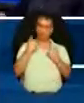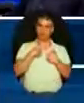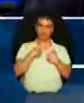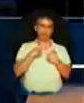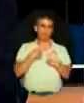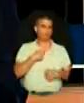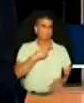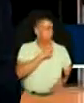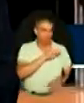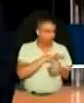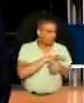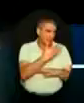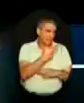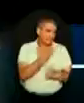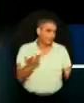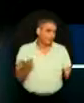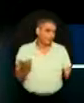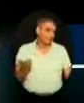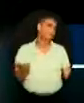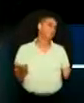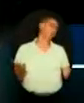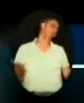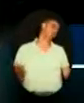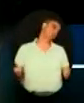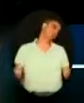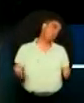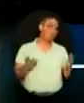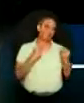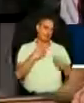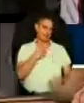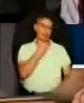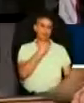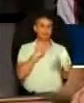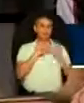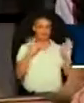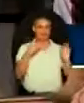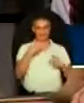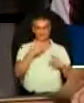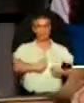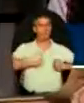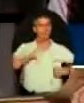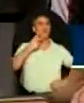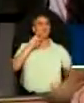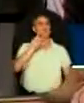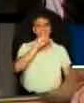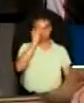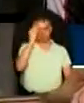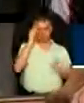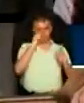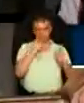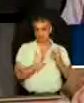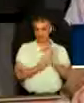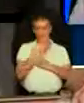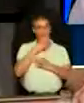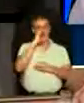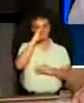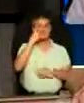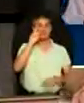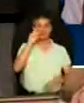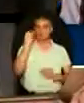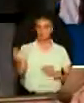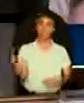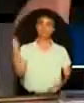ריקלין, אתם לא מנהלים את המדינה. טוב, יש פה באמת הרבה מה להגיד. נתחיל מההתחלה שפועד בן אליעזר, זיכרונו לברכה, שאני הקמתי את מצפה דני, נחת